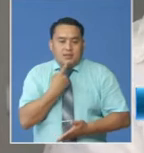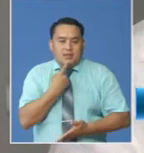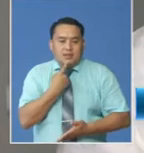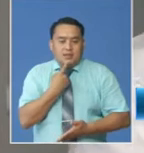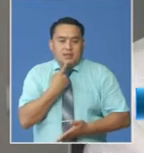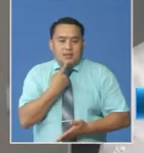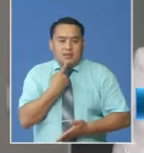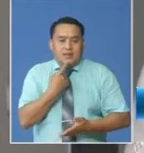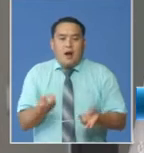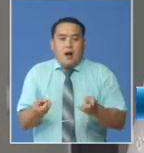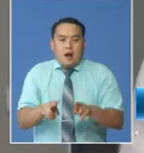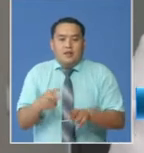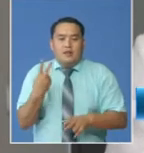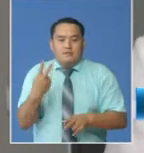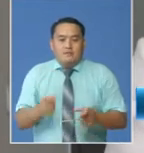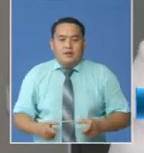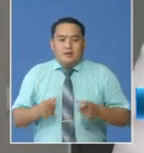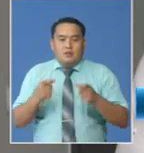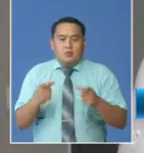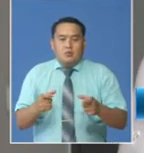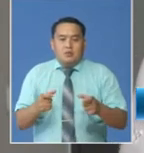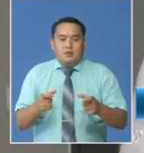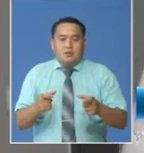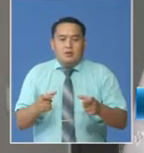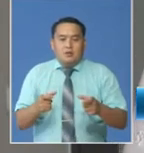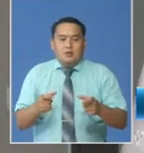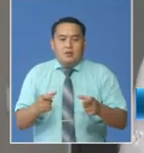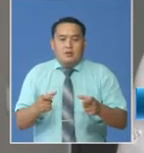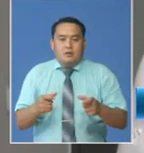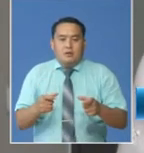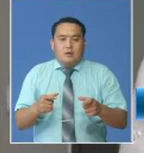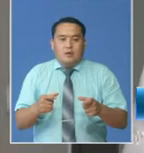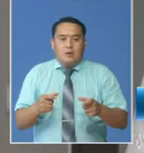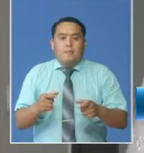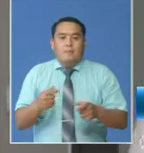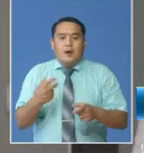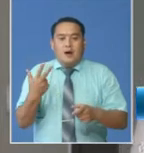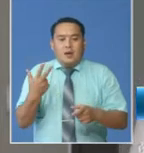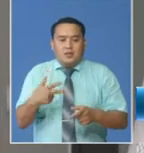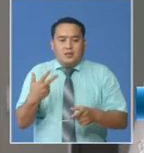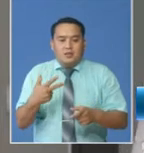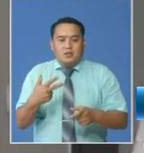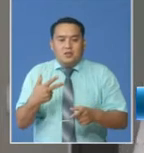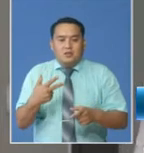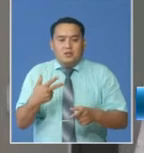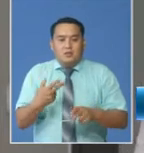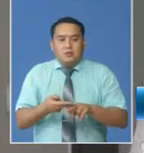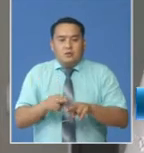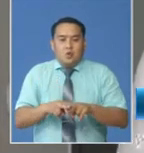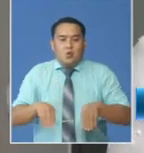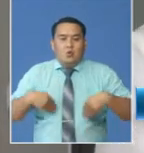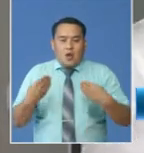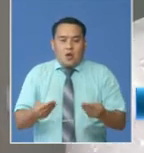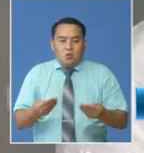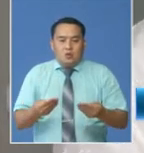И на остальные 2 тура уделяется по полчаса В общем, 3 часа даются